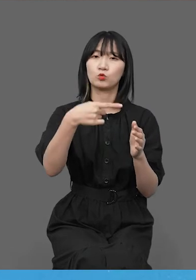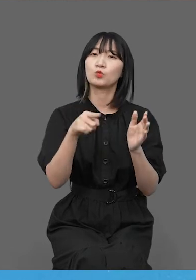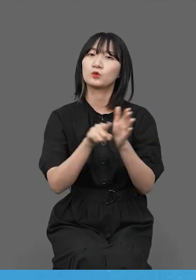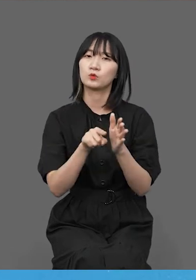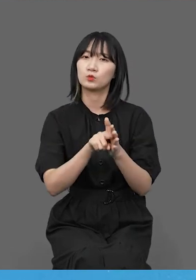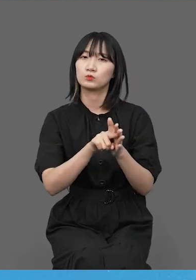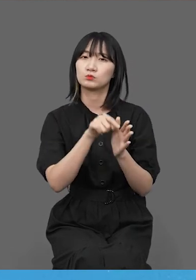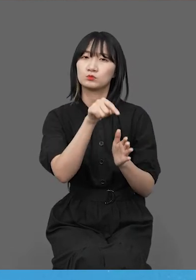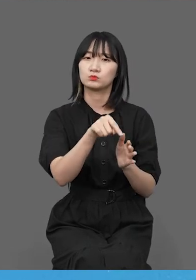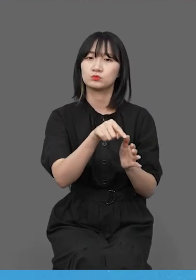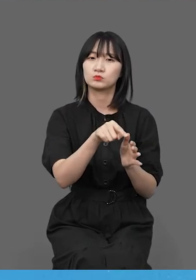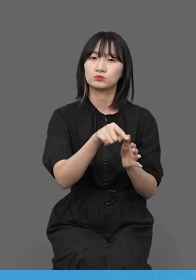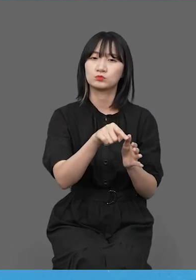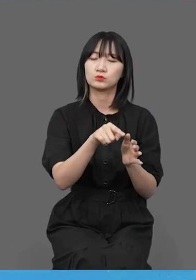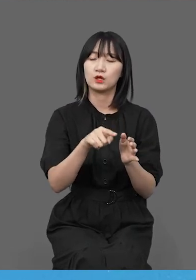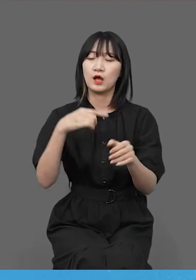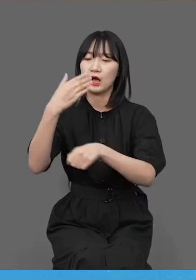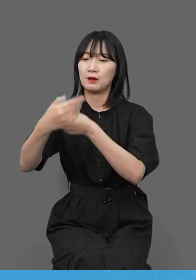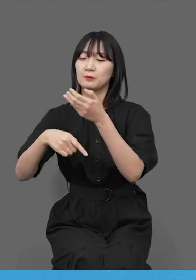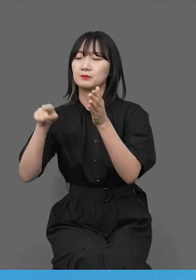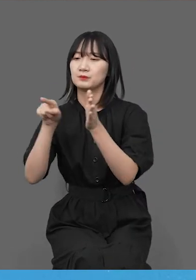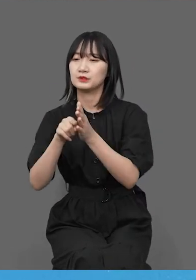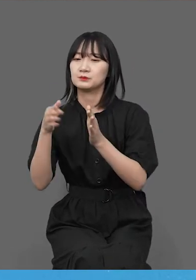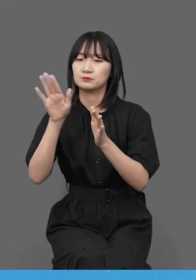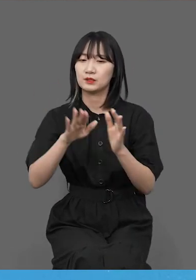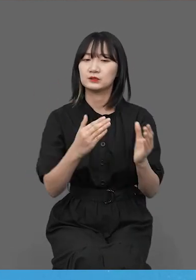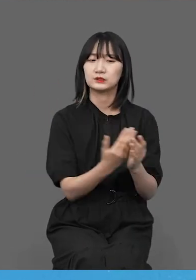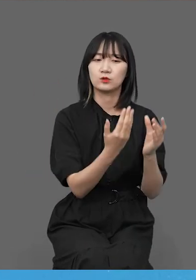그래서 우리 좀 어려운 말로 유신 진화론이라고 하는 또